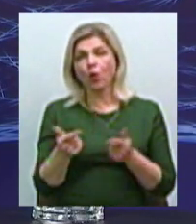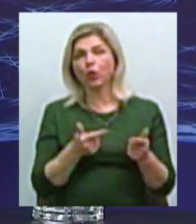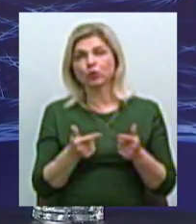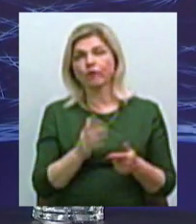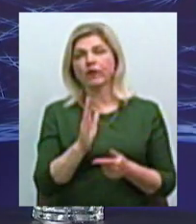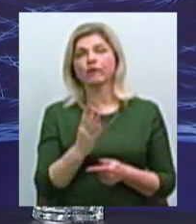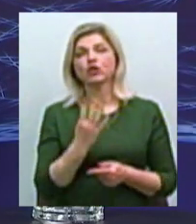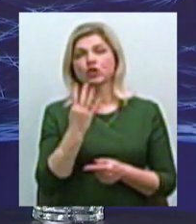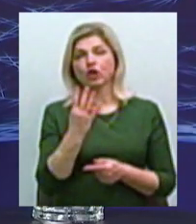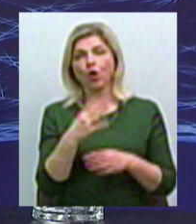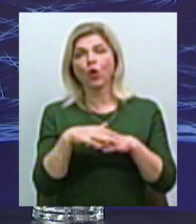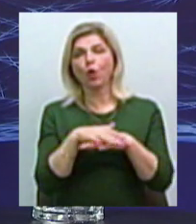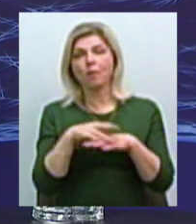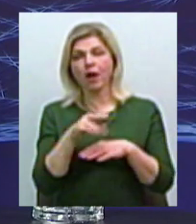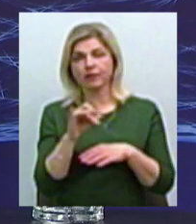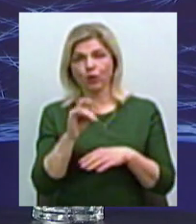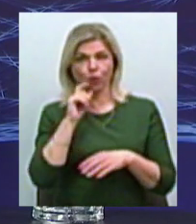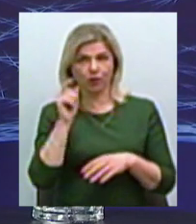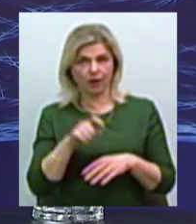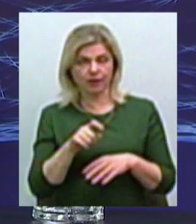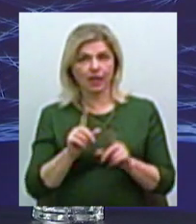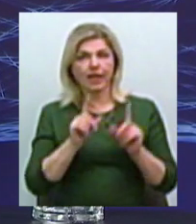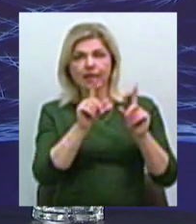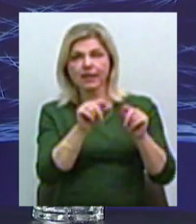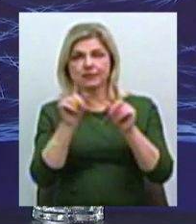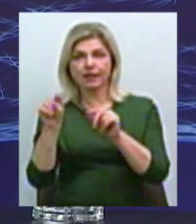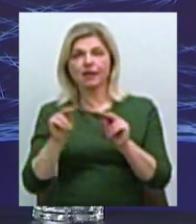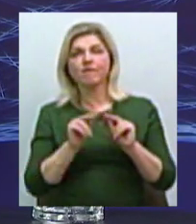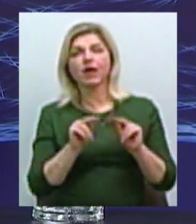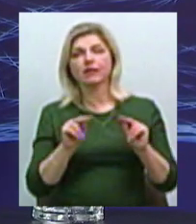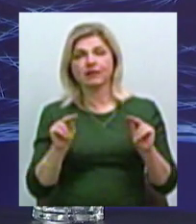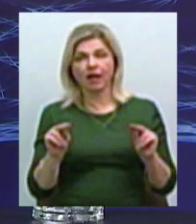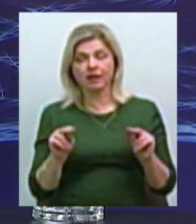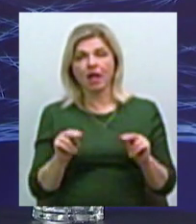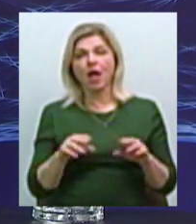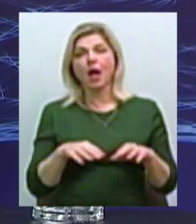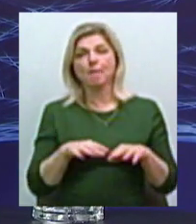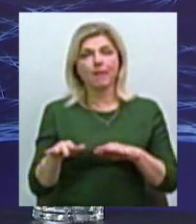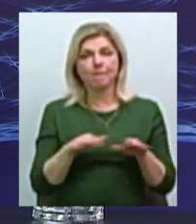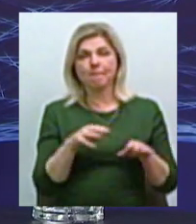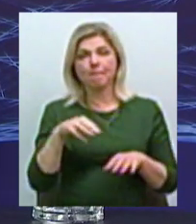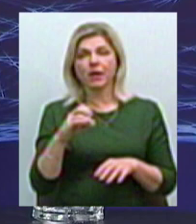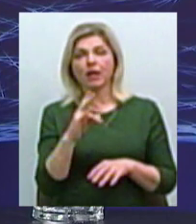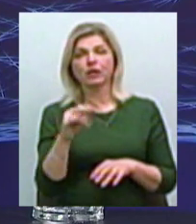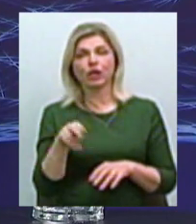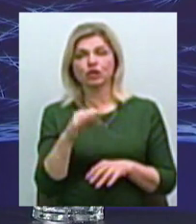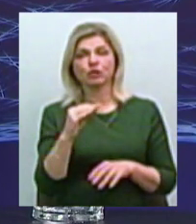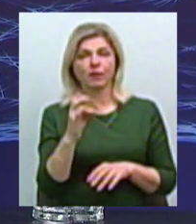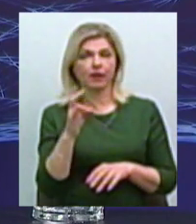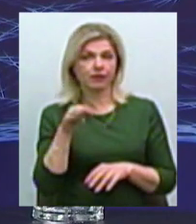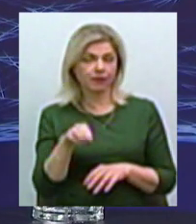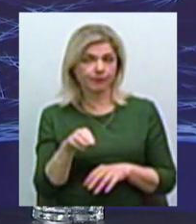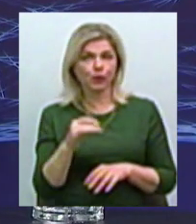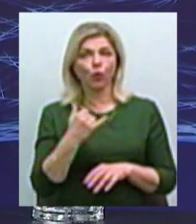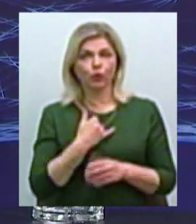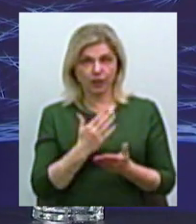громадах України. Ми їздили, викладали якраз по проектному менеджменту. Ми взяли програму Сум, бо вона нас зацікавила, і у нас вже історія